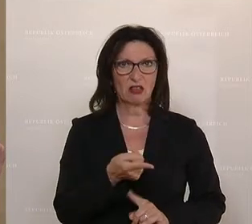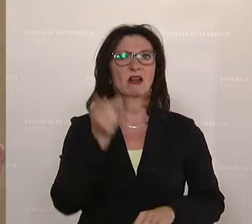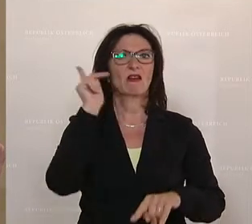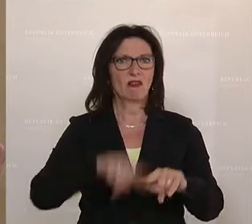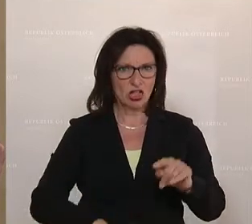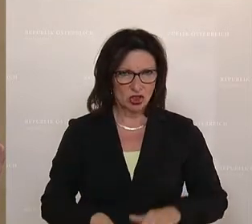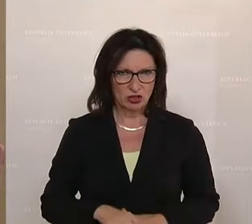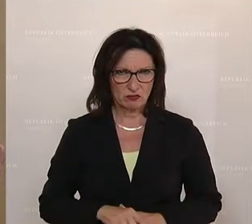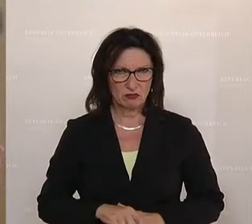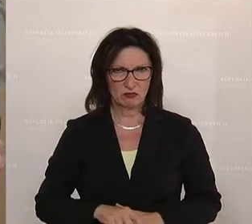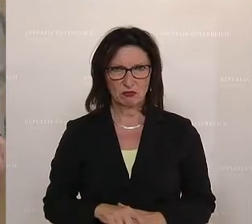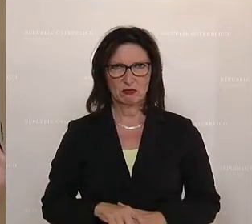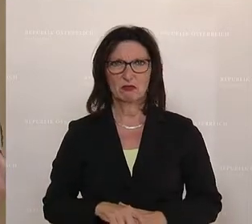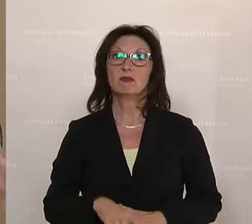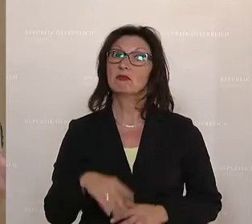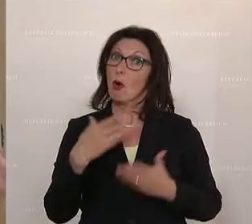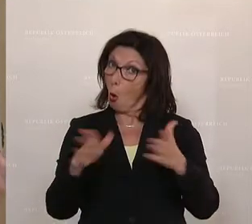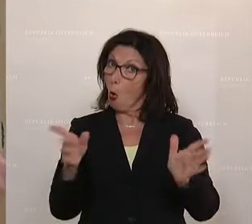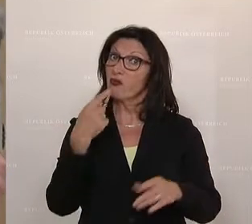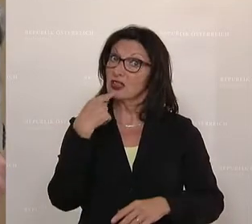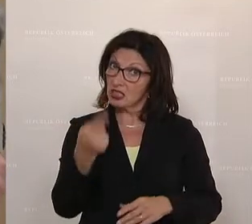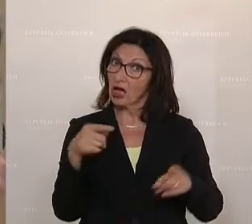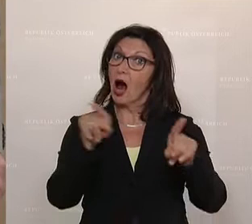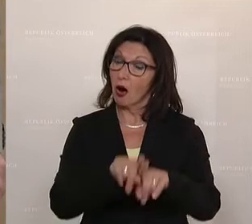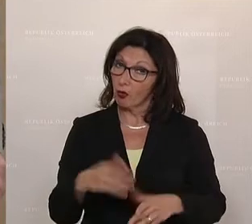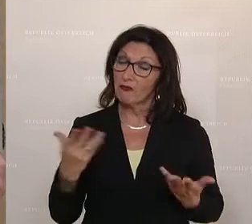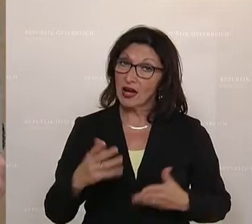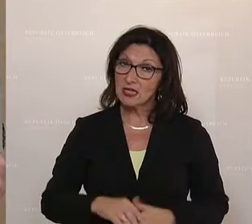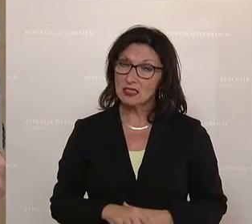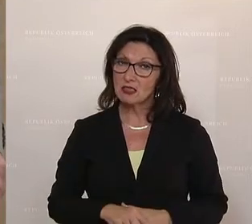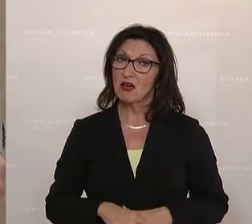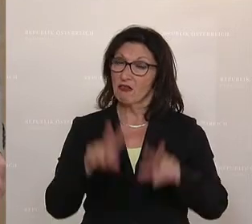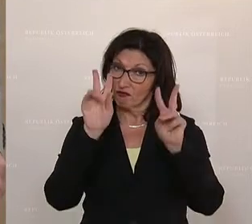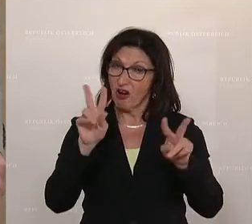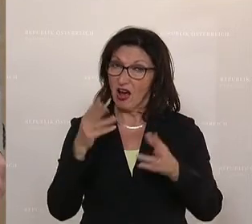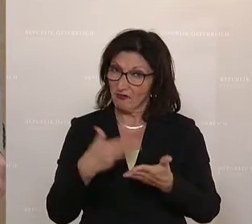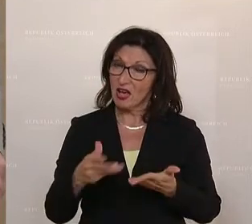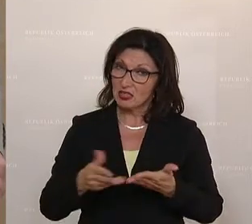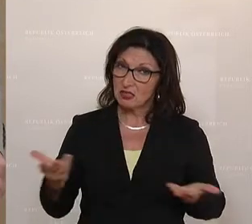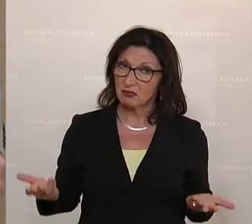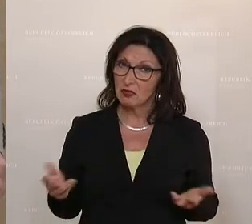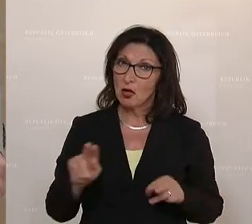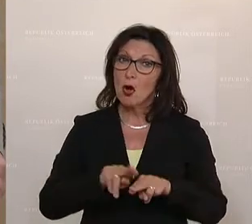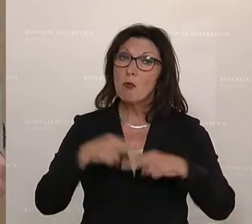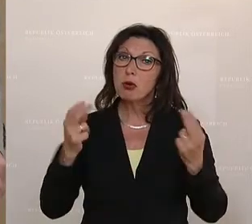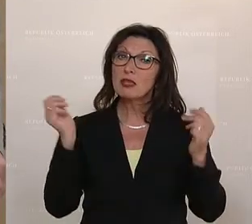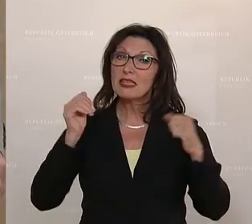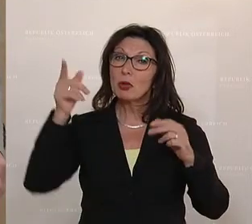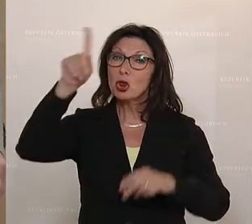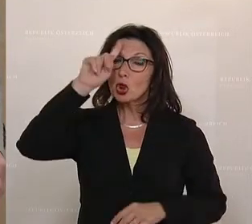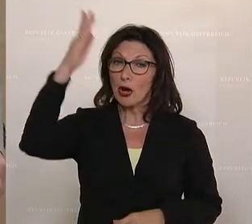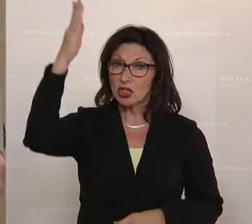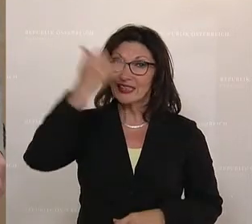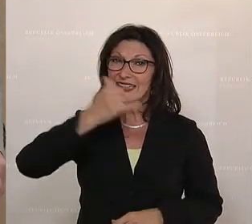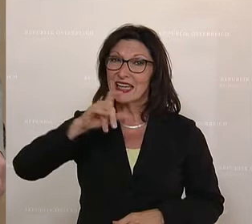Veranstaltung. Und sagen wir auch, dass es der Wahrheit entspricht, dass die Bundesrepublik Deutschland uns jede